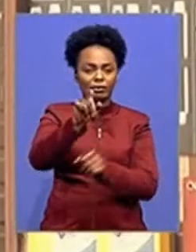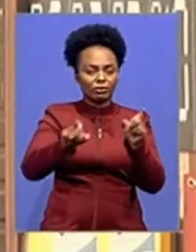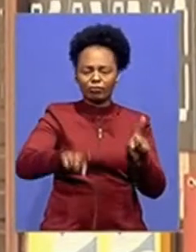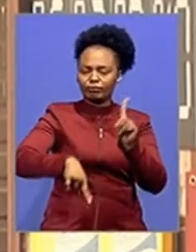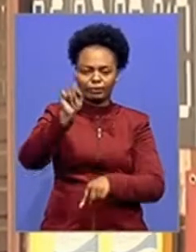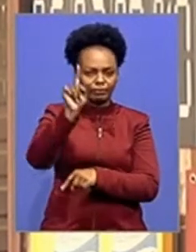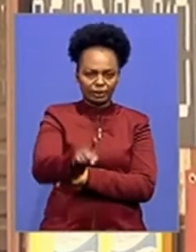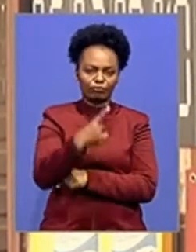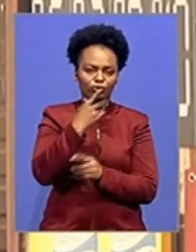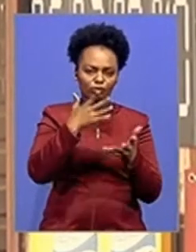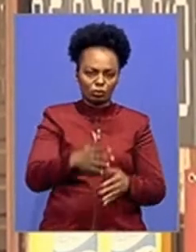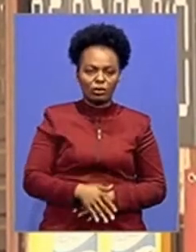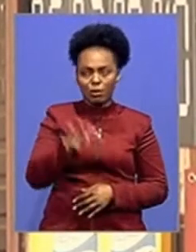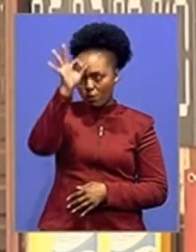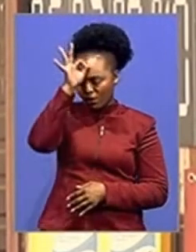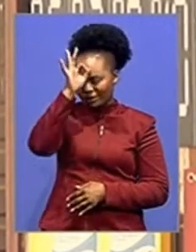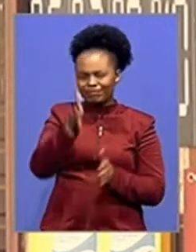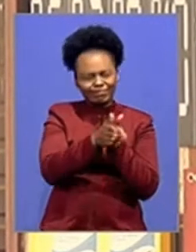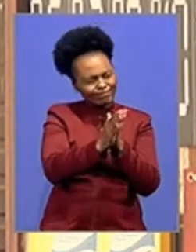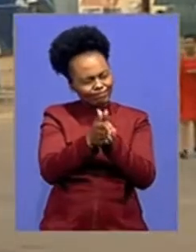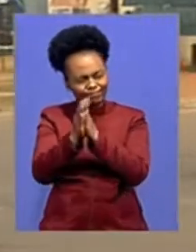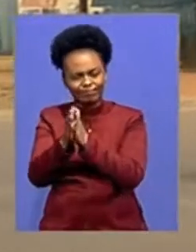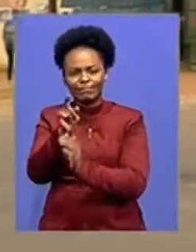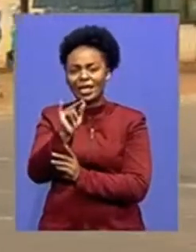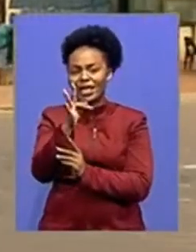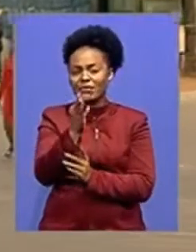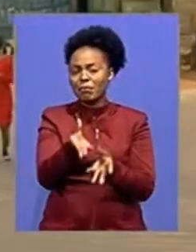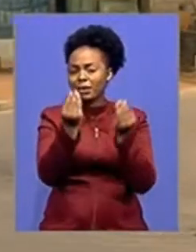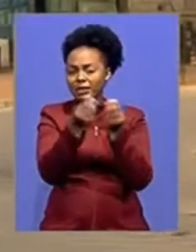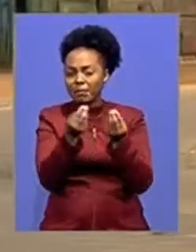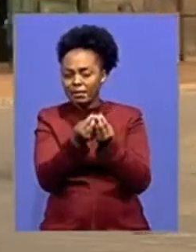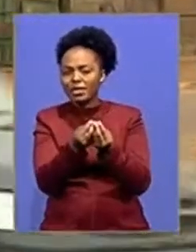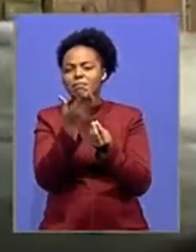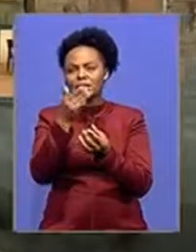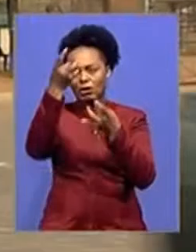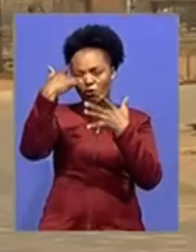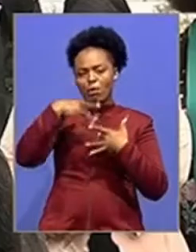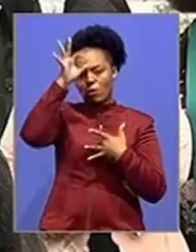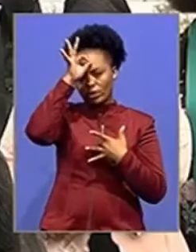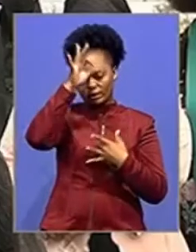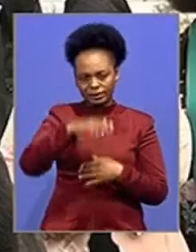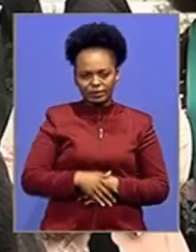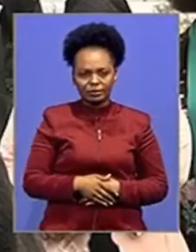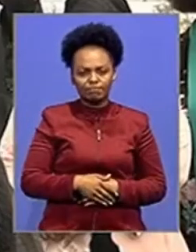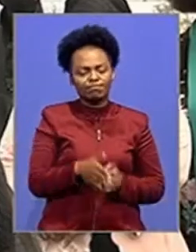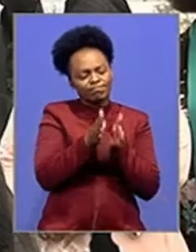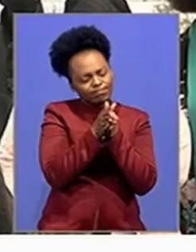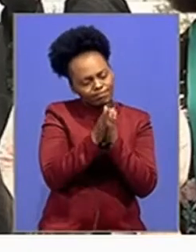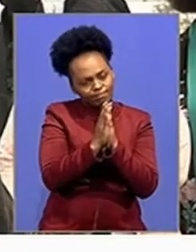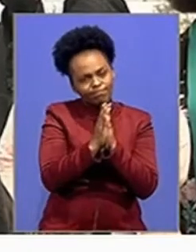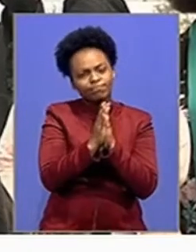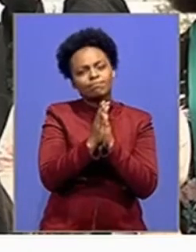polao go me maphodisa a dira boipiletšo go motho mang le mang yo a na le go le tshedimošo go ba lomatsebe. Re no kgopela